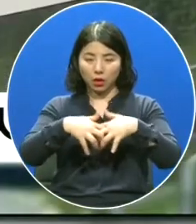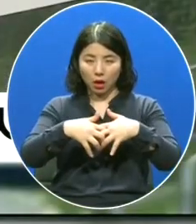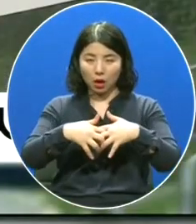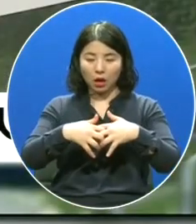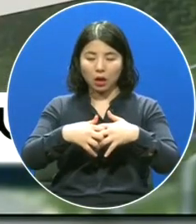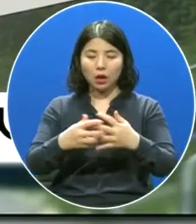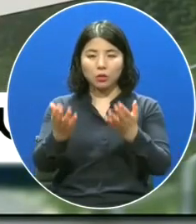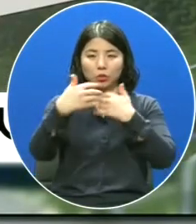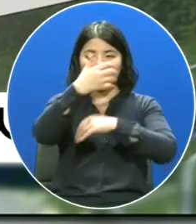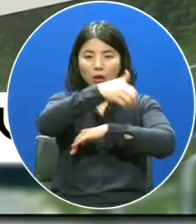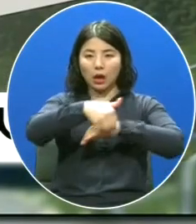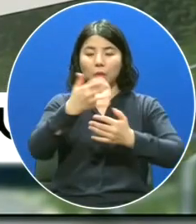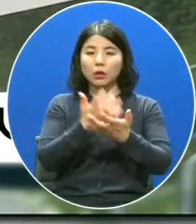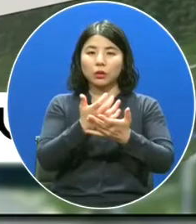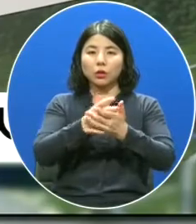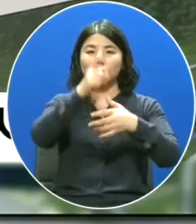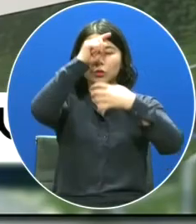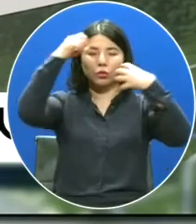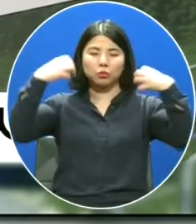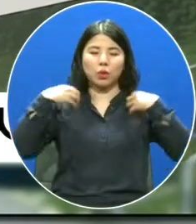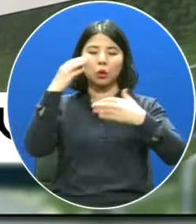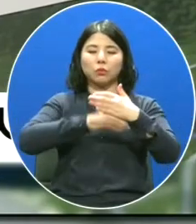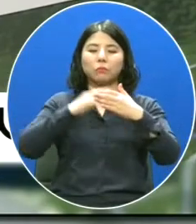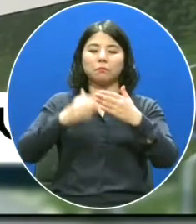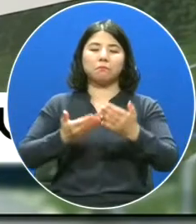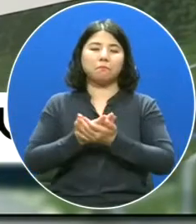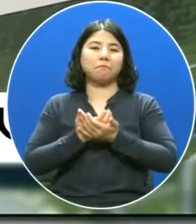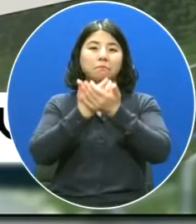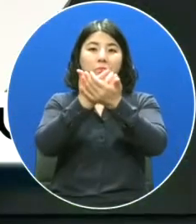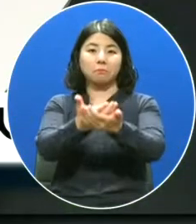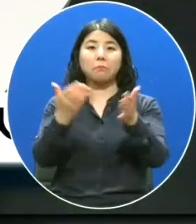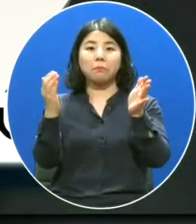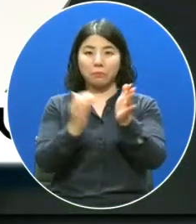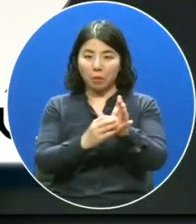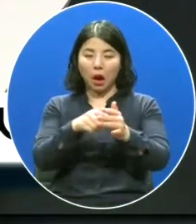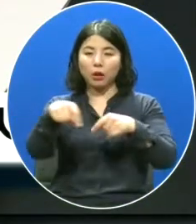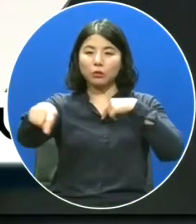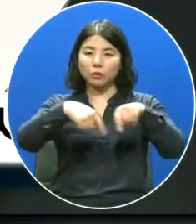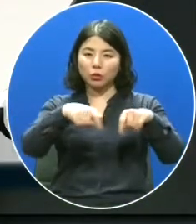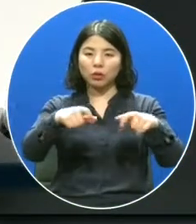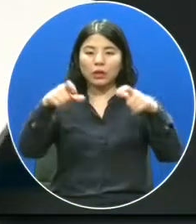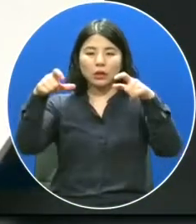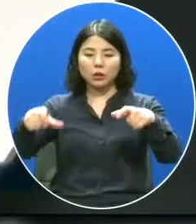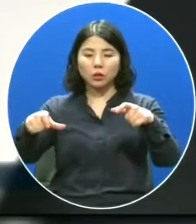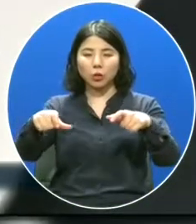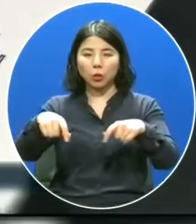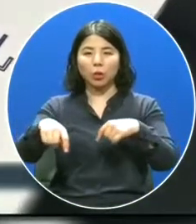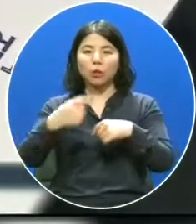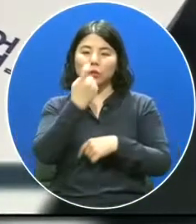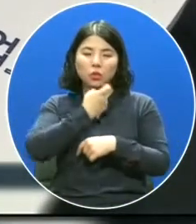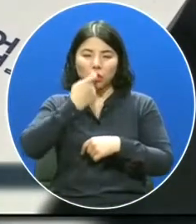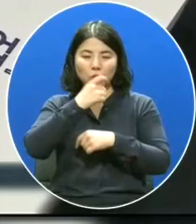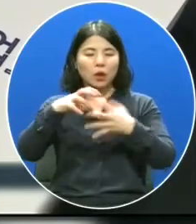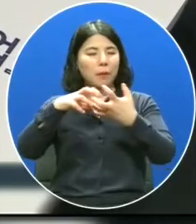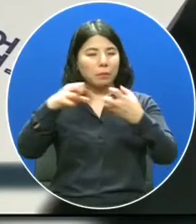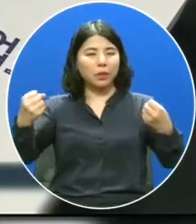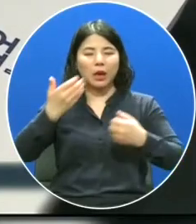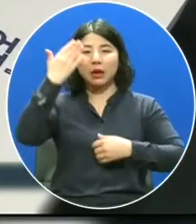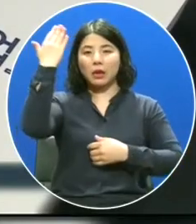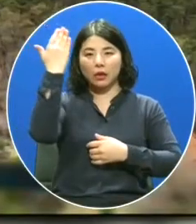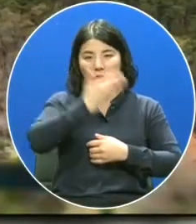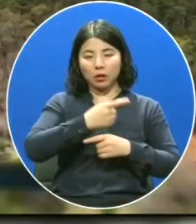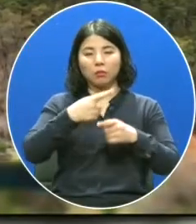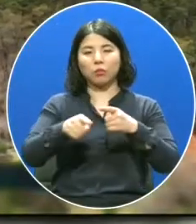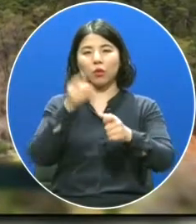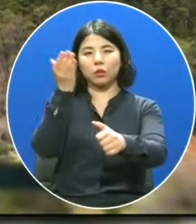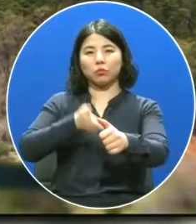가속기 유치 계획서를 정부에 공식 제출했다고 보도하고 정치적 지역적 논리를 배제한 객관적 평가를